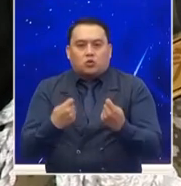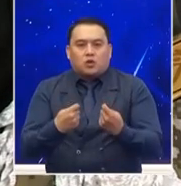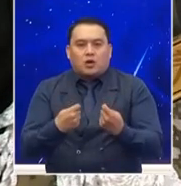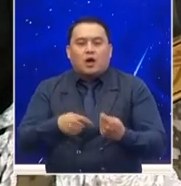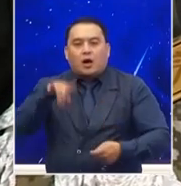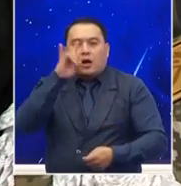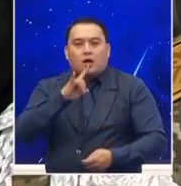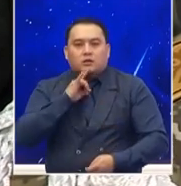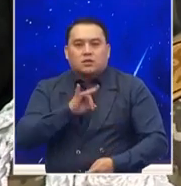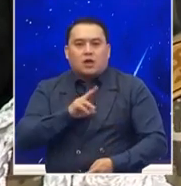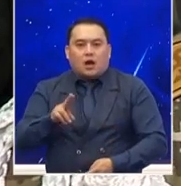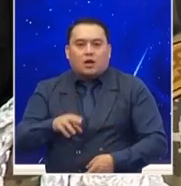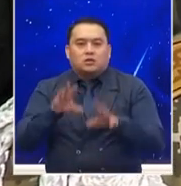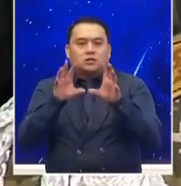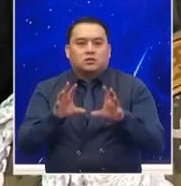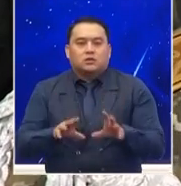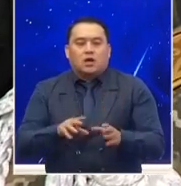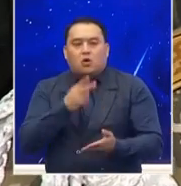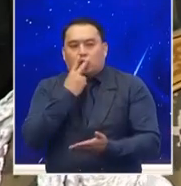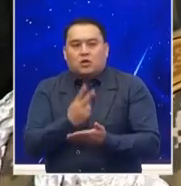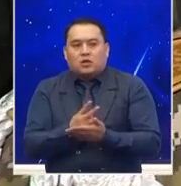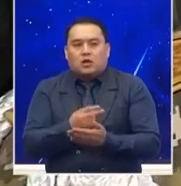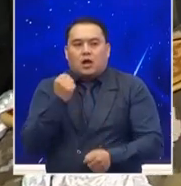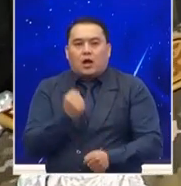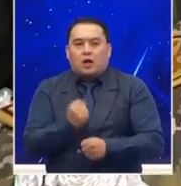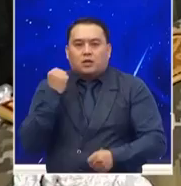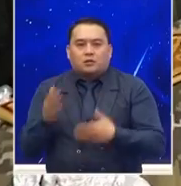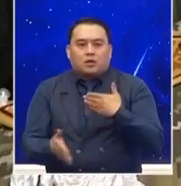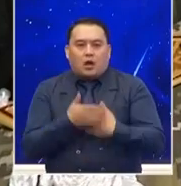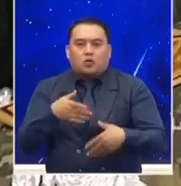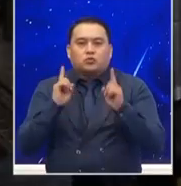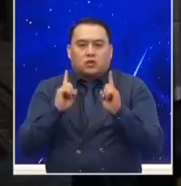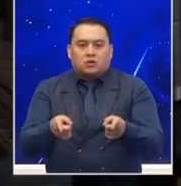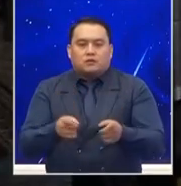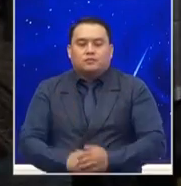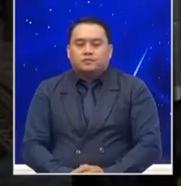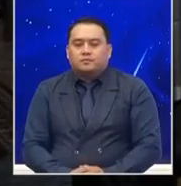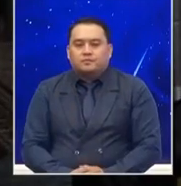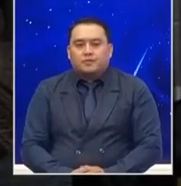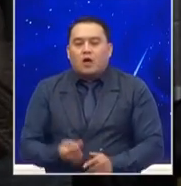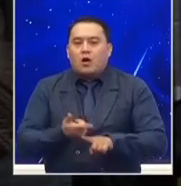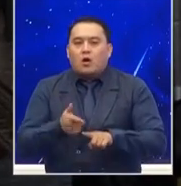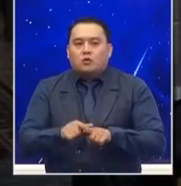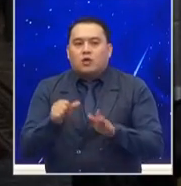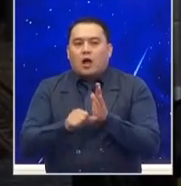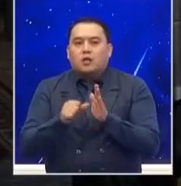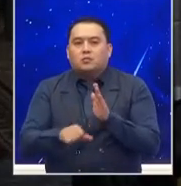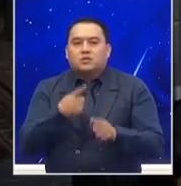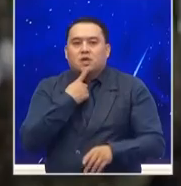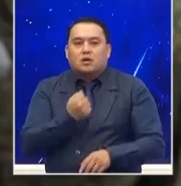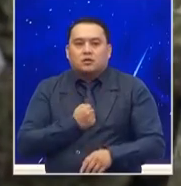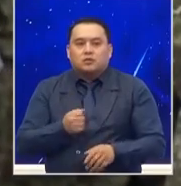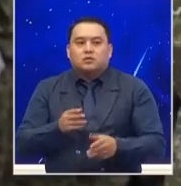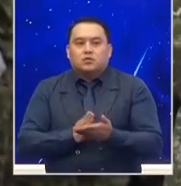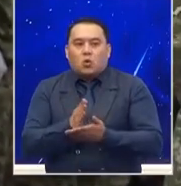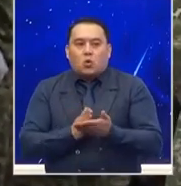онда Қазақстан Республикасының заңдарында белгіленген қатаң жазаны өтеуге әзірмін. Салтанатты шарада 60 сарбаз ант берді.